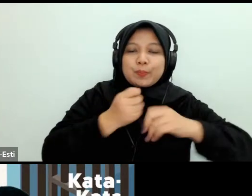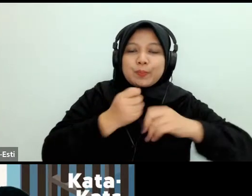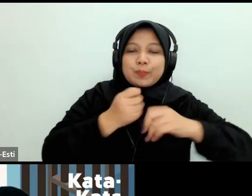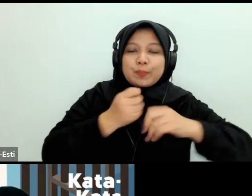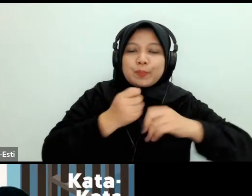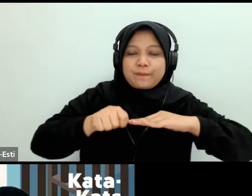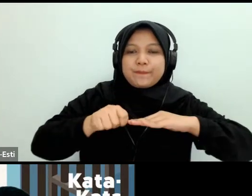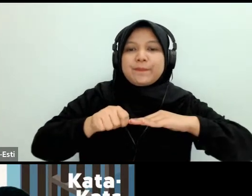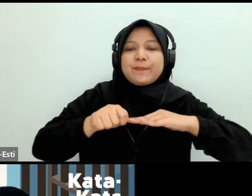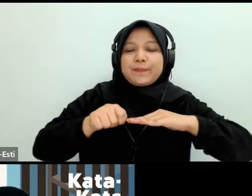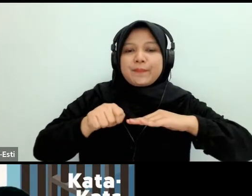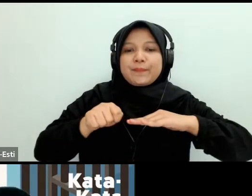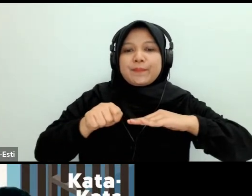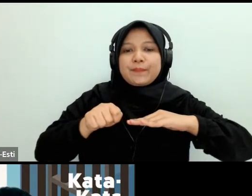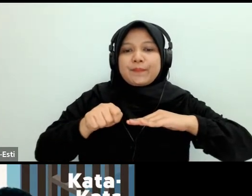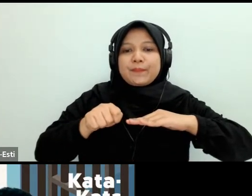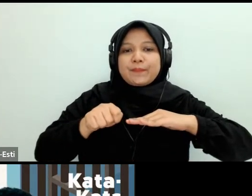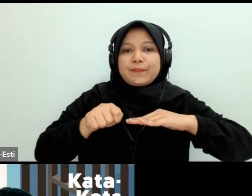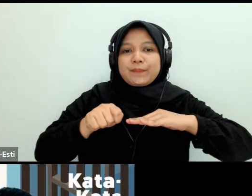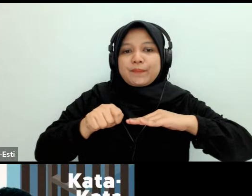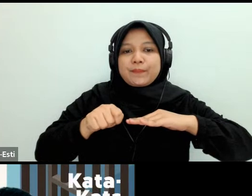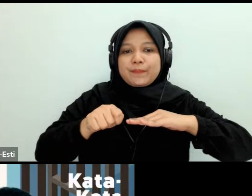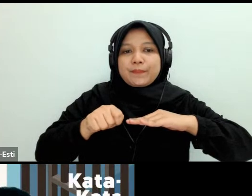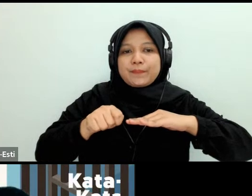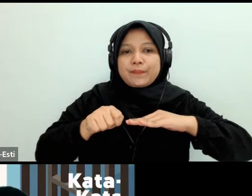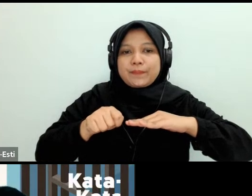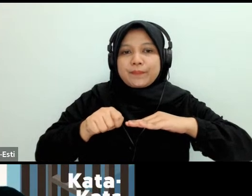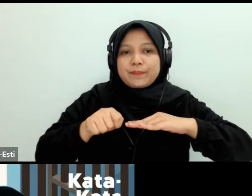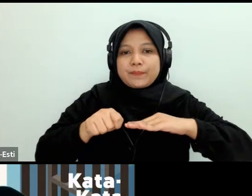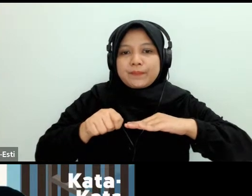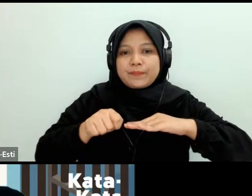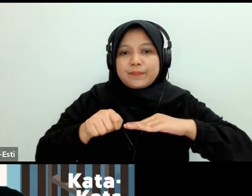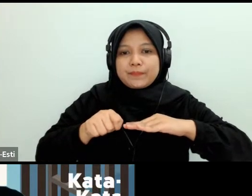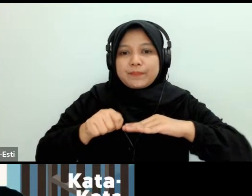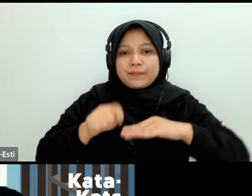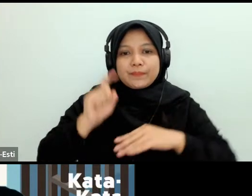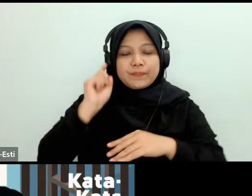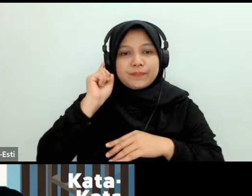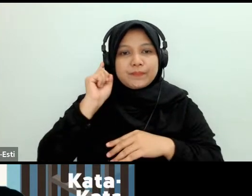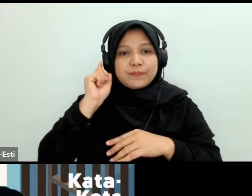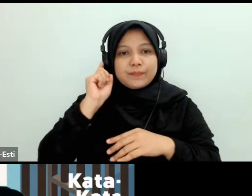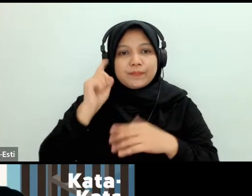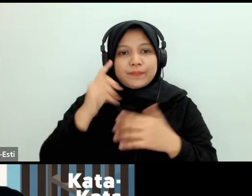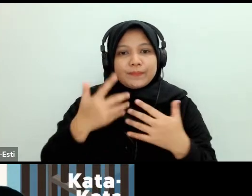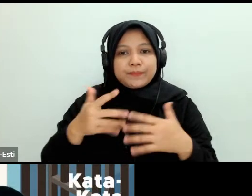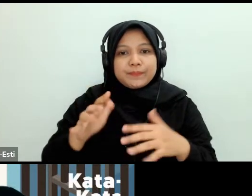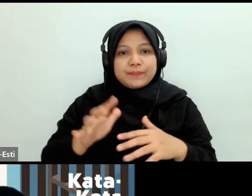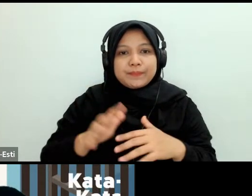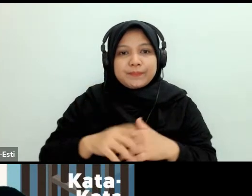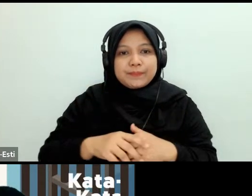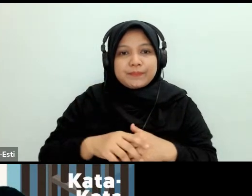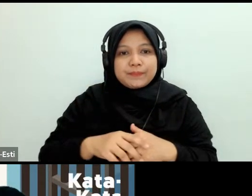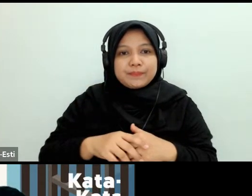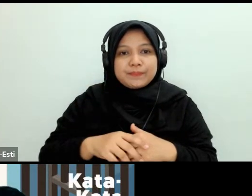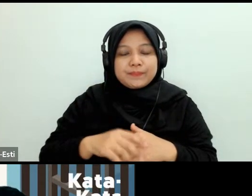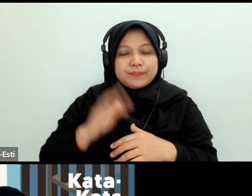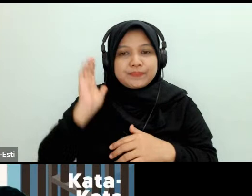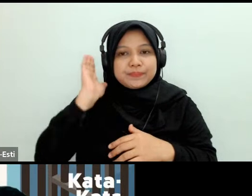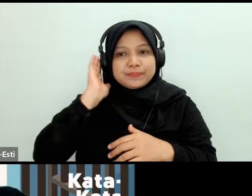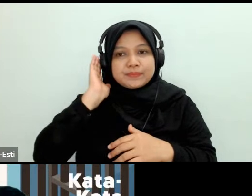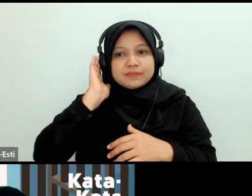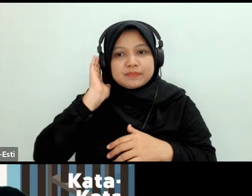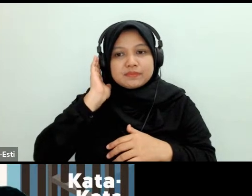sangat beragam tergantung konteks dan bagaimana hukum itu kemudian diterapkan itu aja dulu di agama Makasih